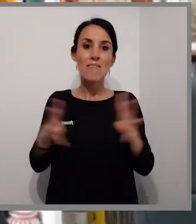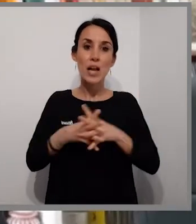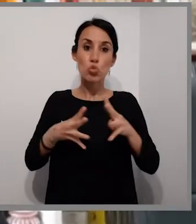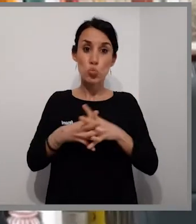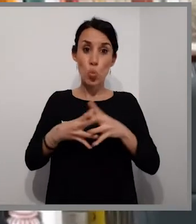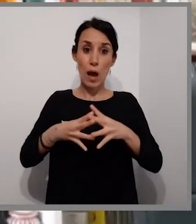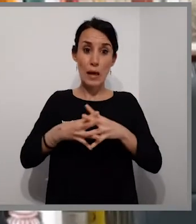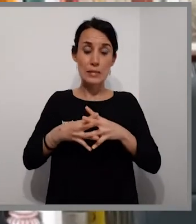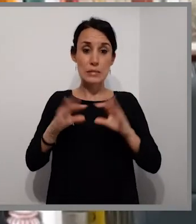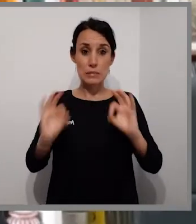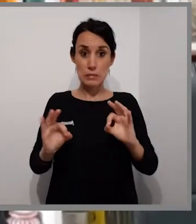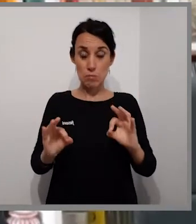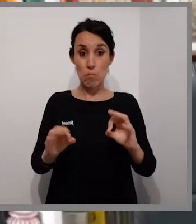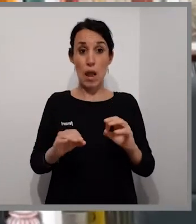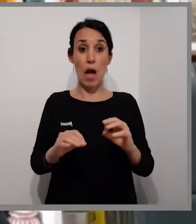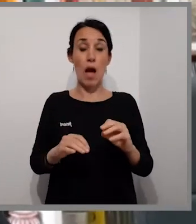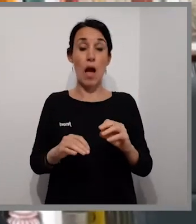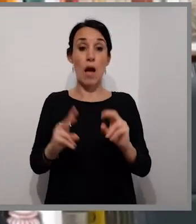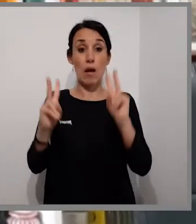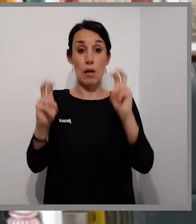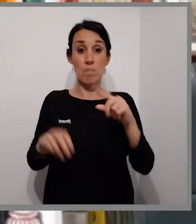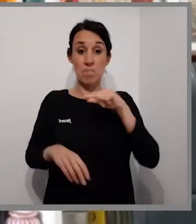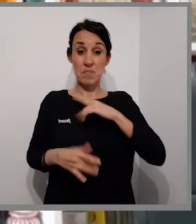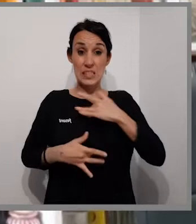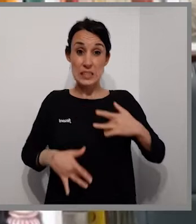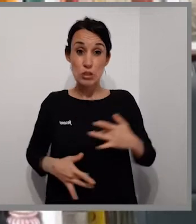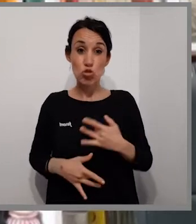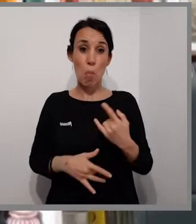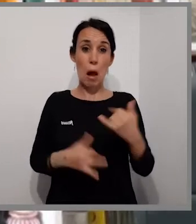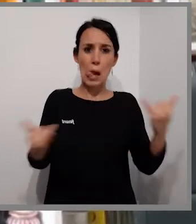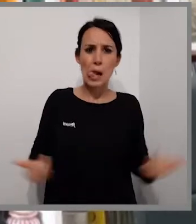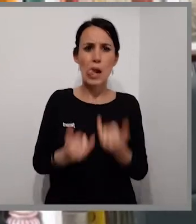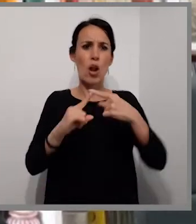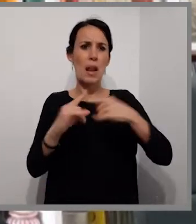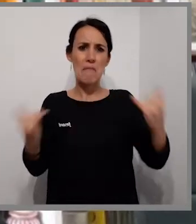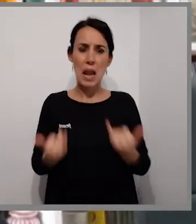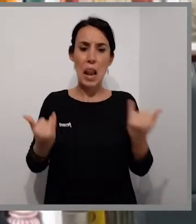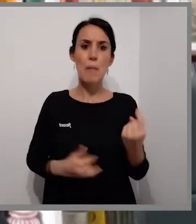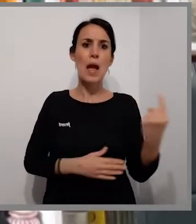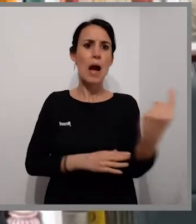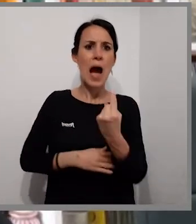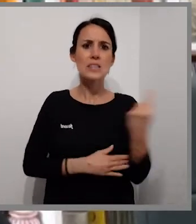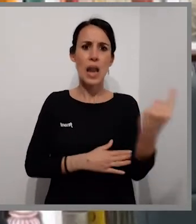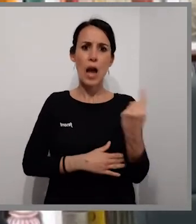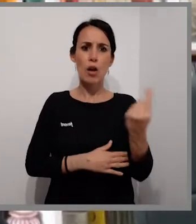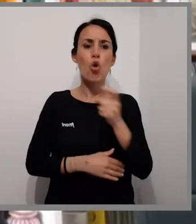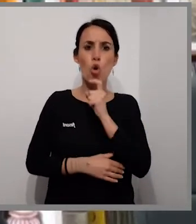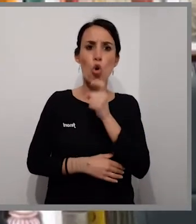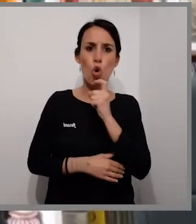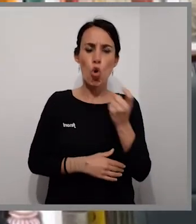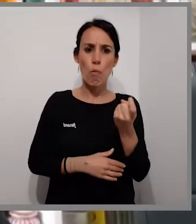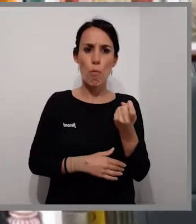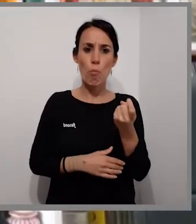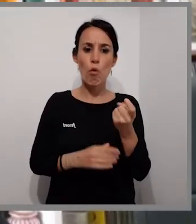les infraestructures que ha comentat per a aïllar els casos asimptomàtics o els casos de malalts lleus,